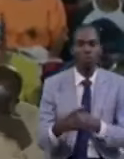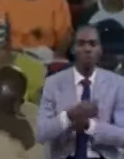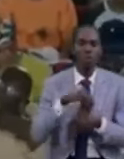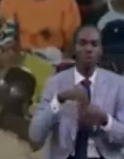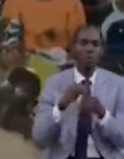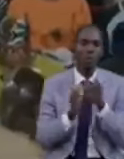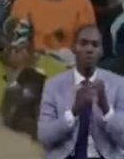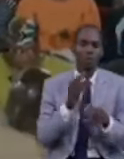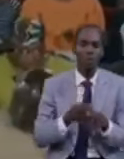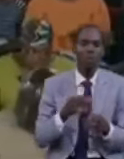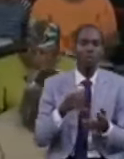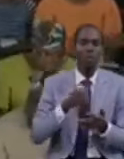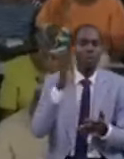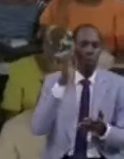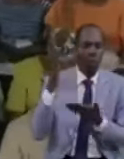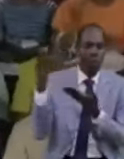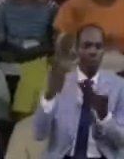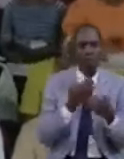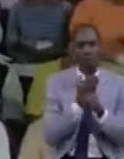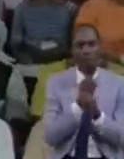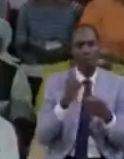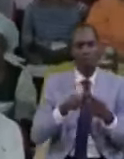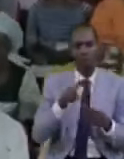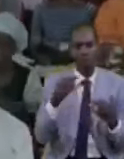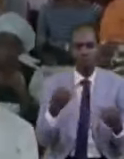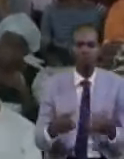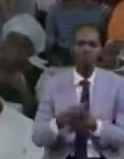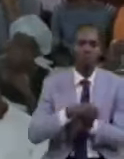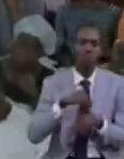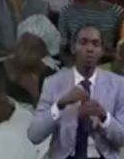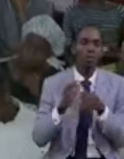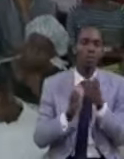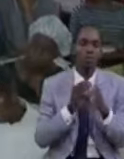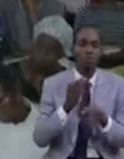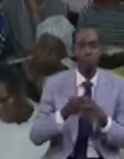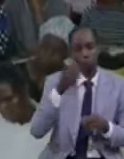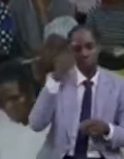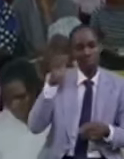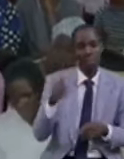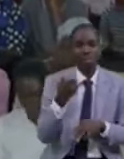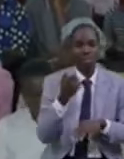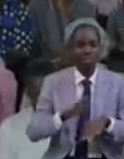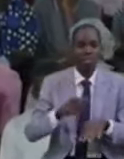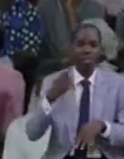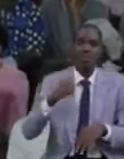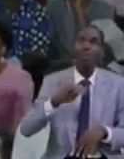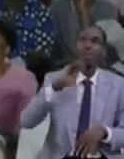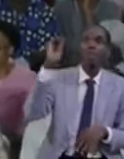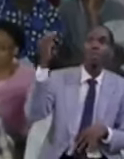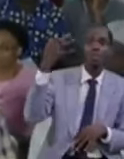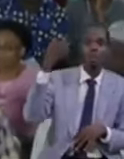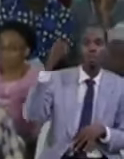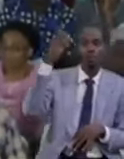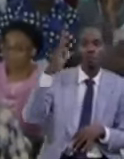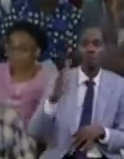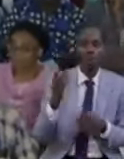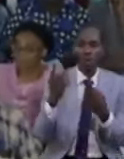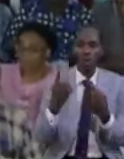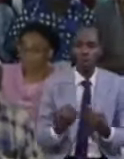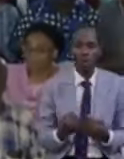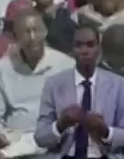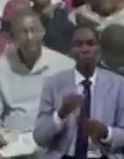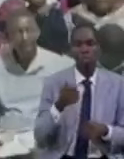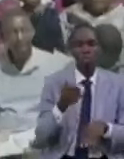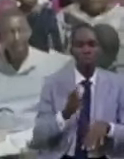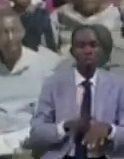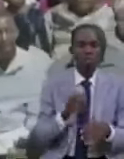vie aujourd'hui parce que chaque fois que la grâce de Dieu vient partout la grâce de Dieu vient